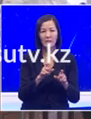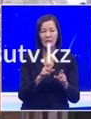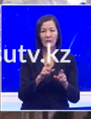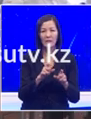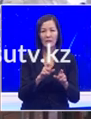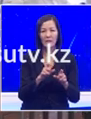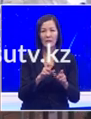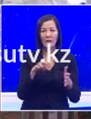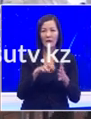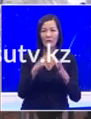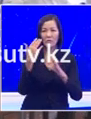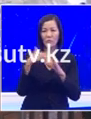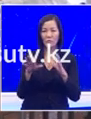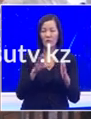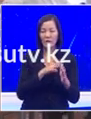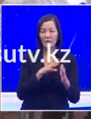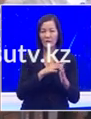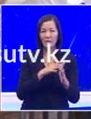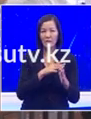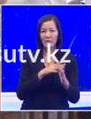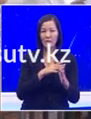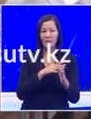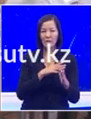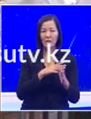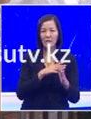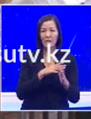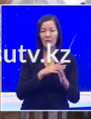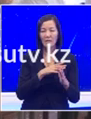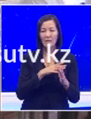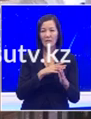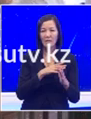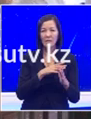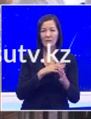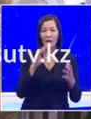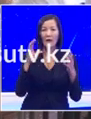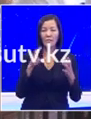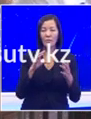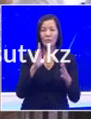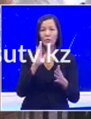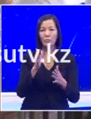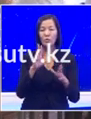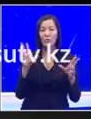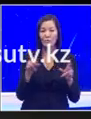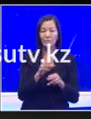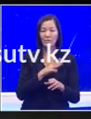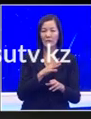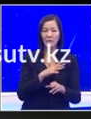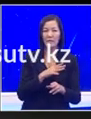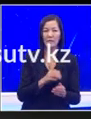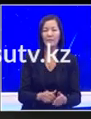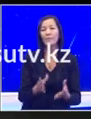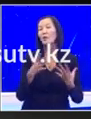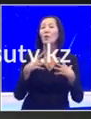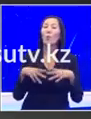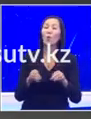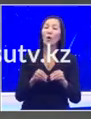мекемесіне хат жолдады. Сол хатқа қарағанда олар бізге осы автобус қосамыз деп уәде берген. Қоғамдық